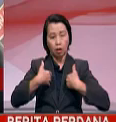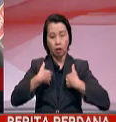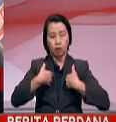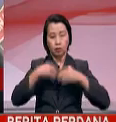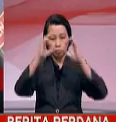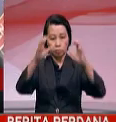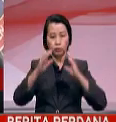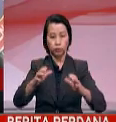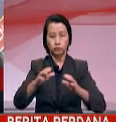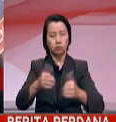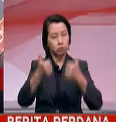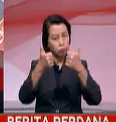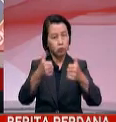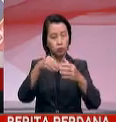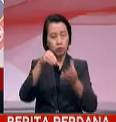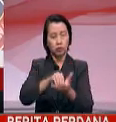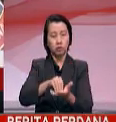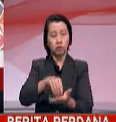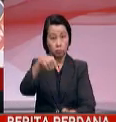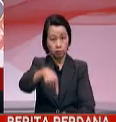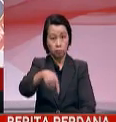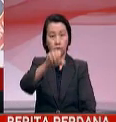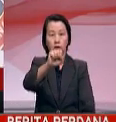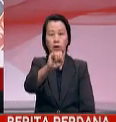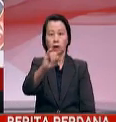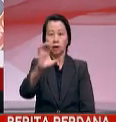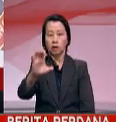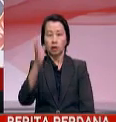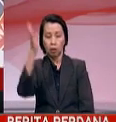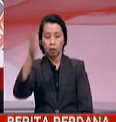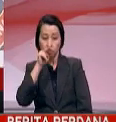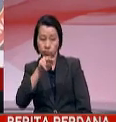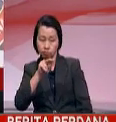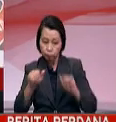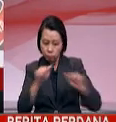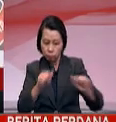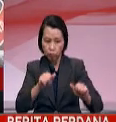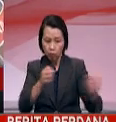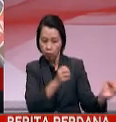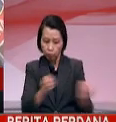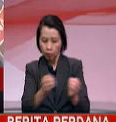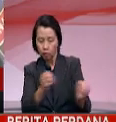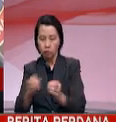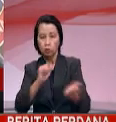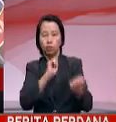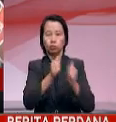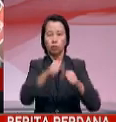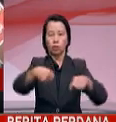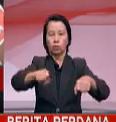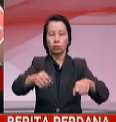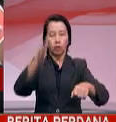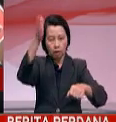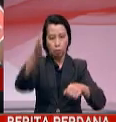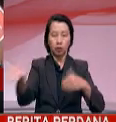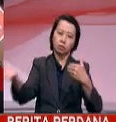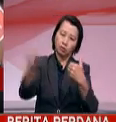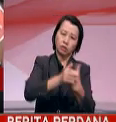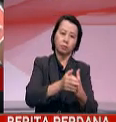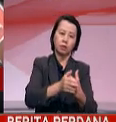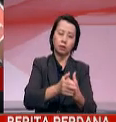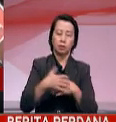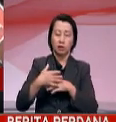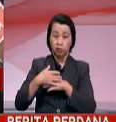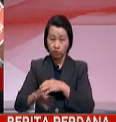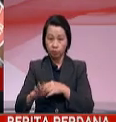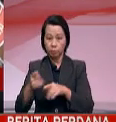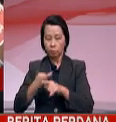secara prestij di SIC ini akan menyaksikan bahawa aktiviti penganjuran sukan pemotoran akan kembali dan